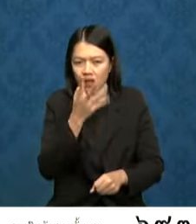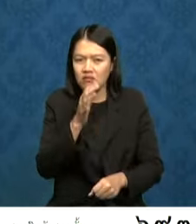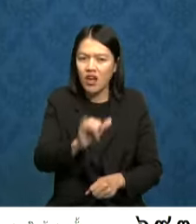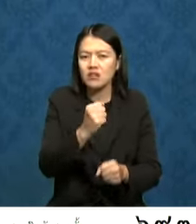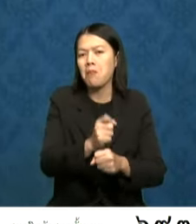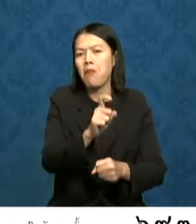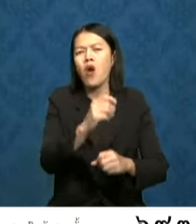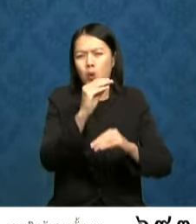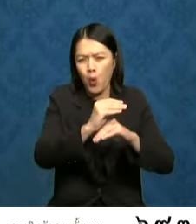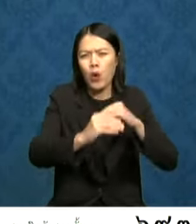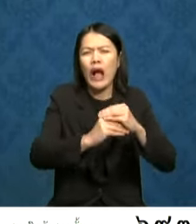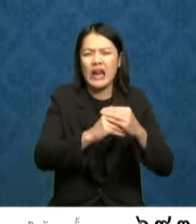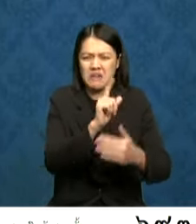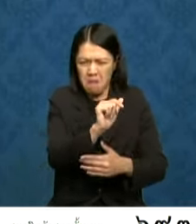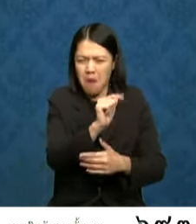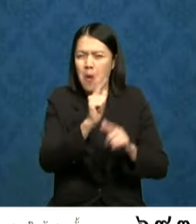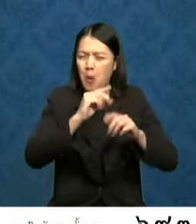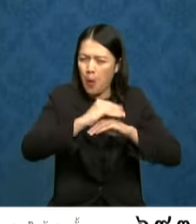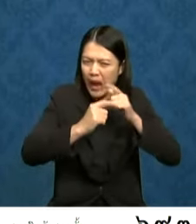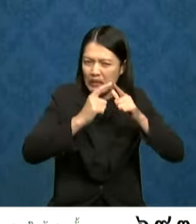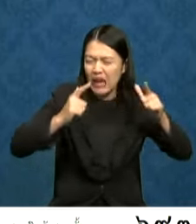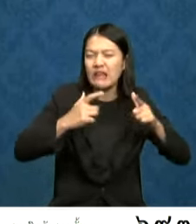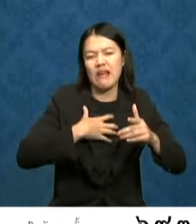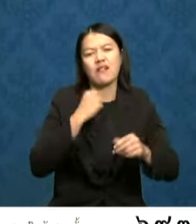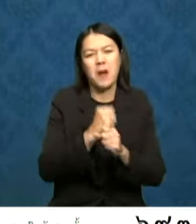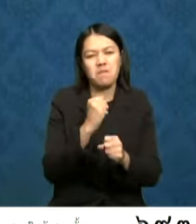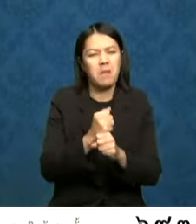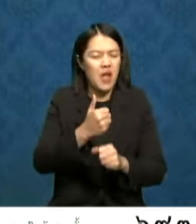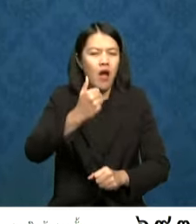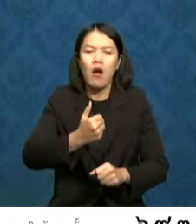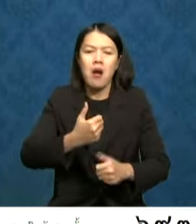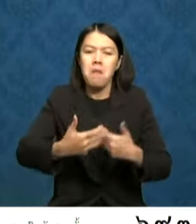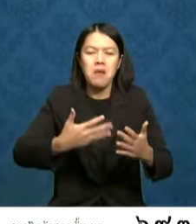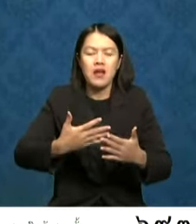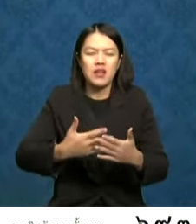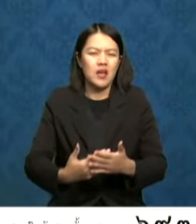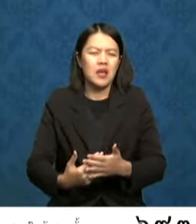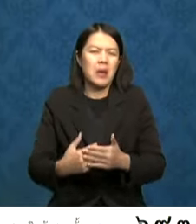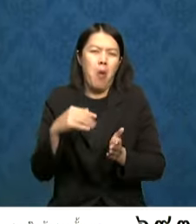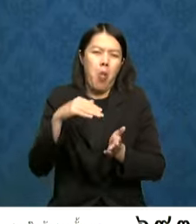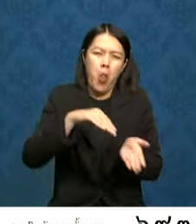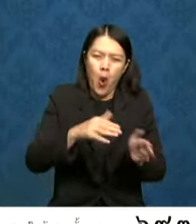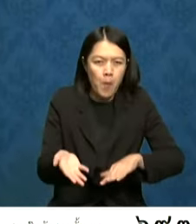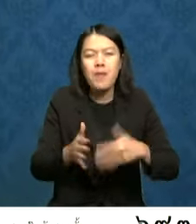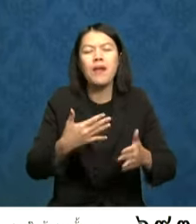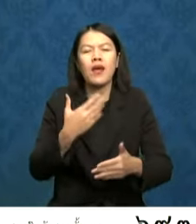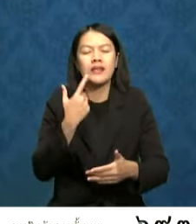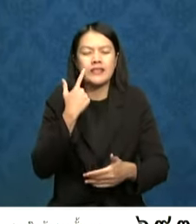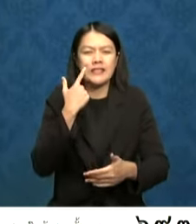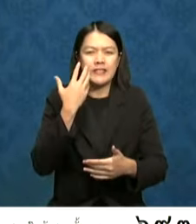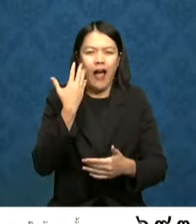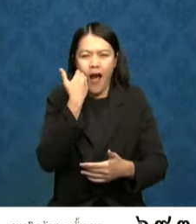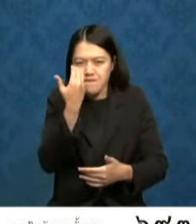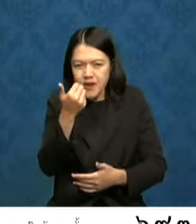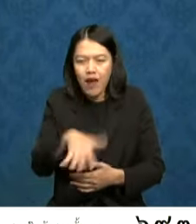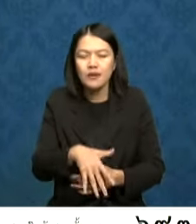เพราะมันเป็นโครงการเรือธงโครงการใหญ่สักจะทำให้ได้นะคะเจ๊งไม่ว่าแต่ว่าเสียหน้าไม่ได้สุดท้ายหน้าก็เสียไปแล้วค่ะ